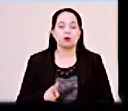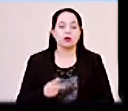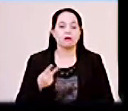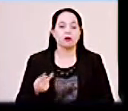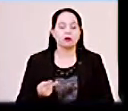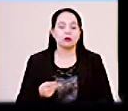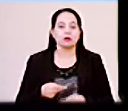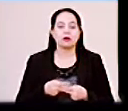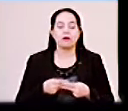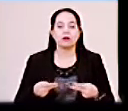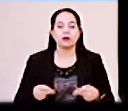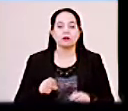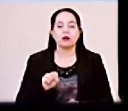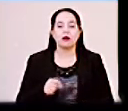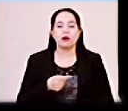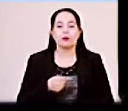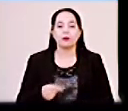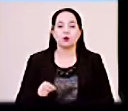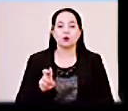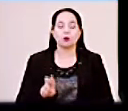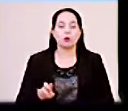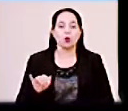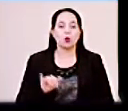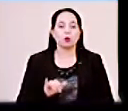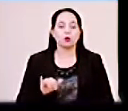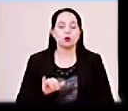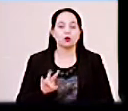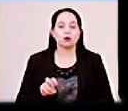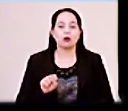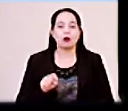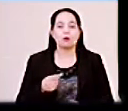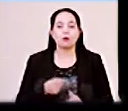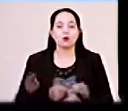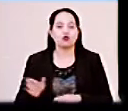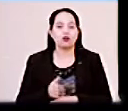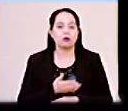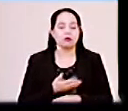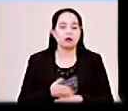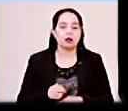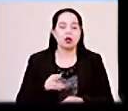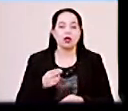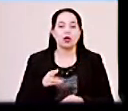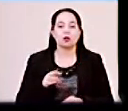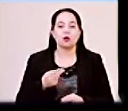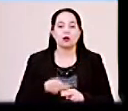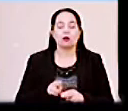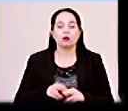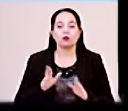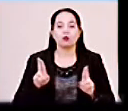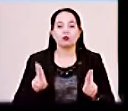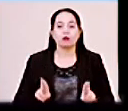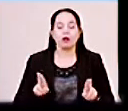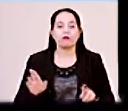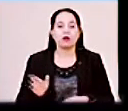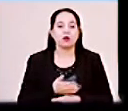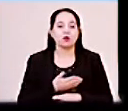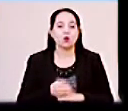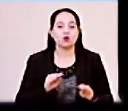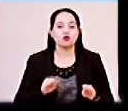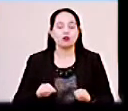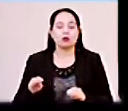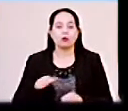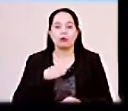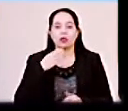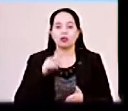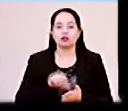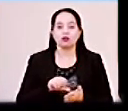квадрат равняется а минус b, умноженное на а плюс b, то это будет правилом разложения